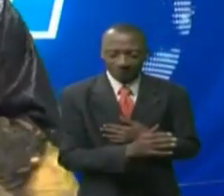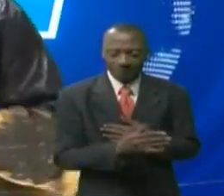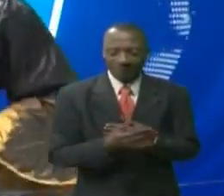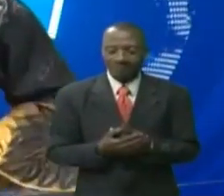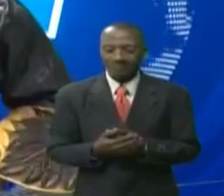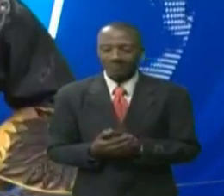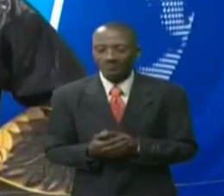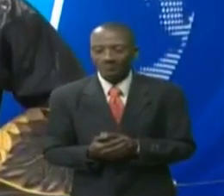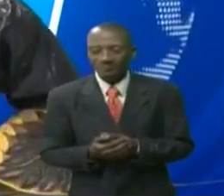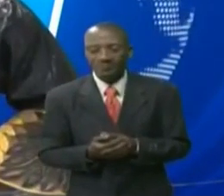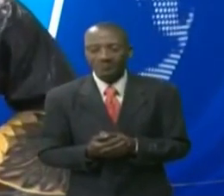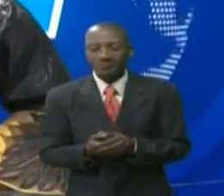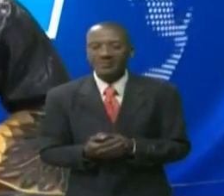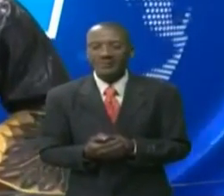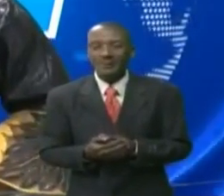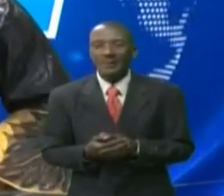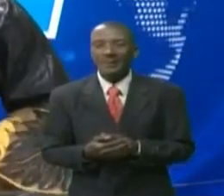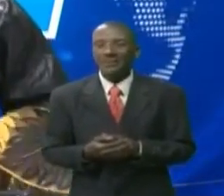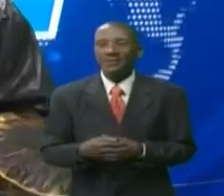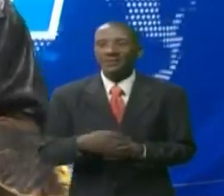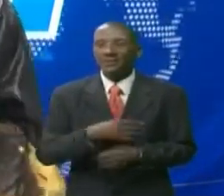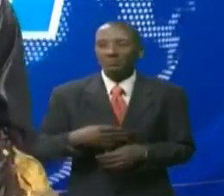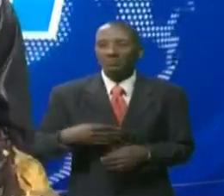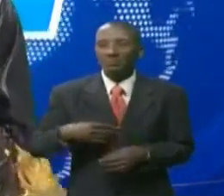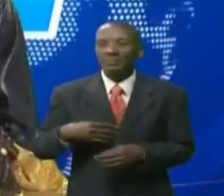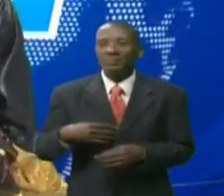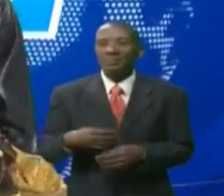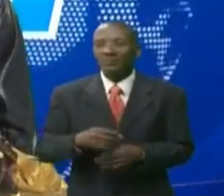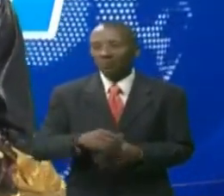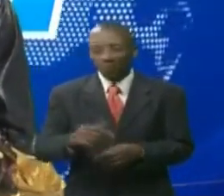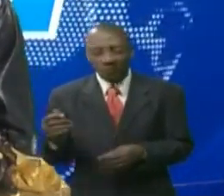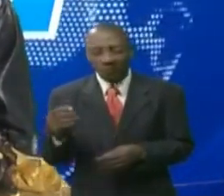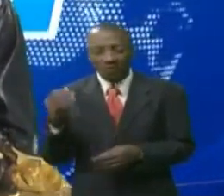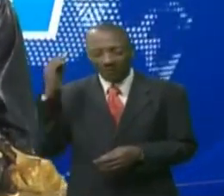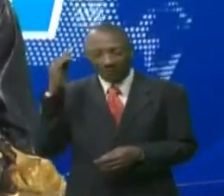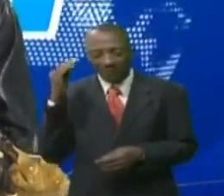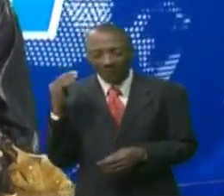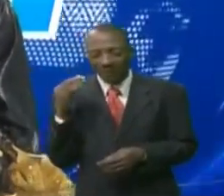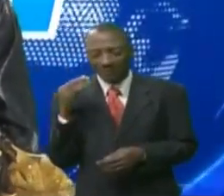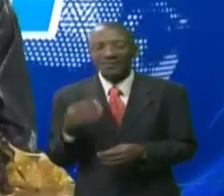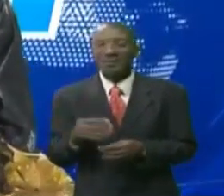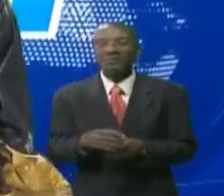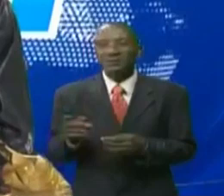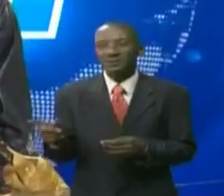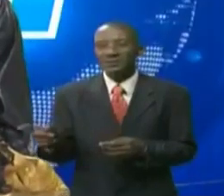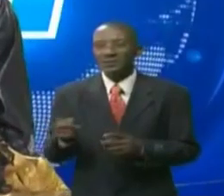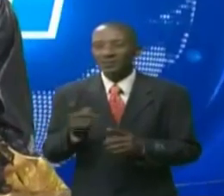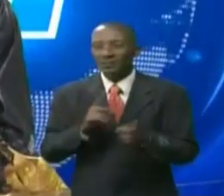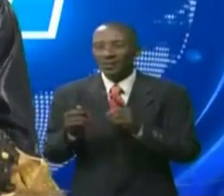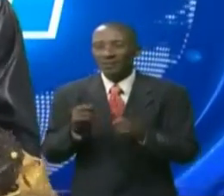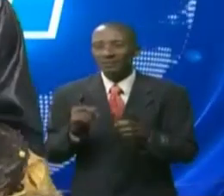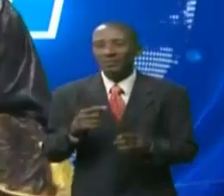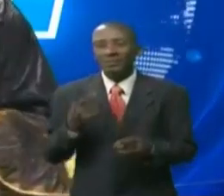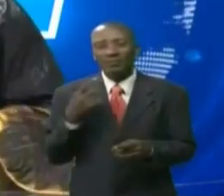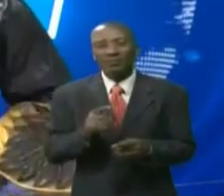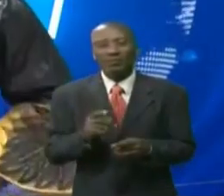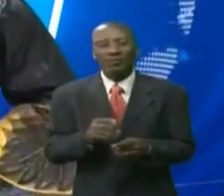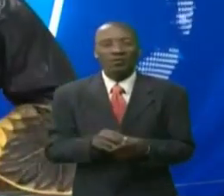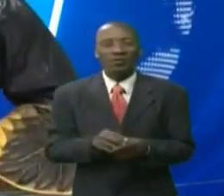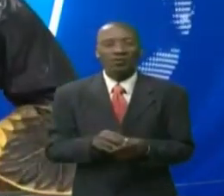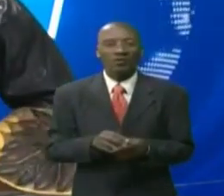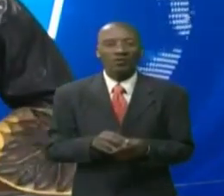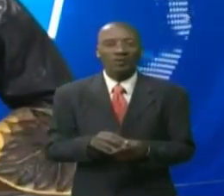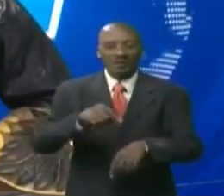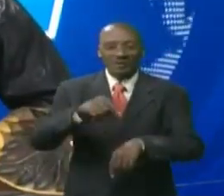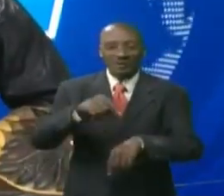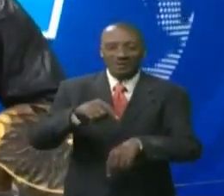l'économie nationale vital cameré parmi le coaréliste de la 7e édition expo béton 2023 a